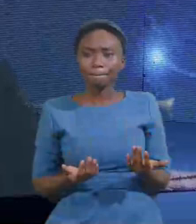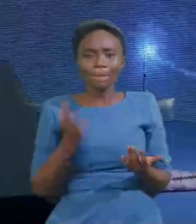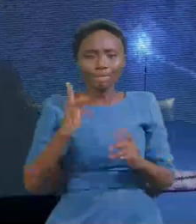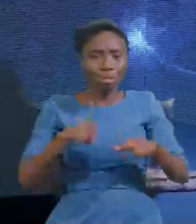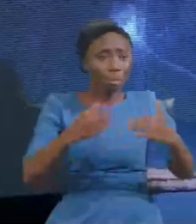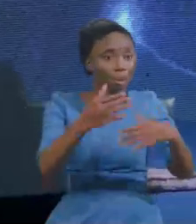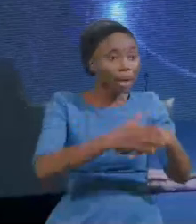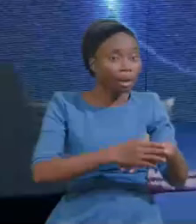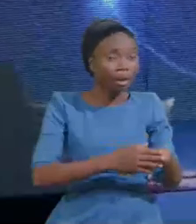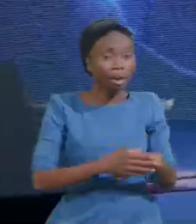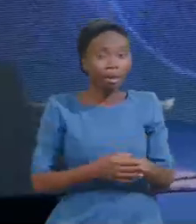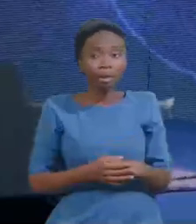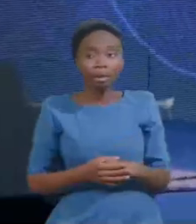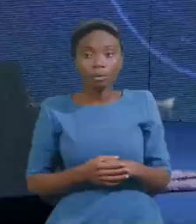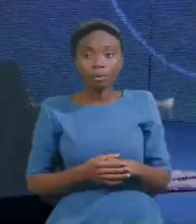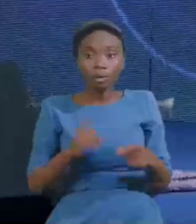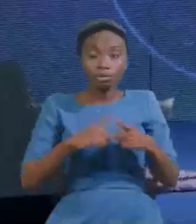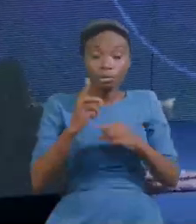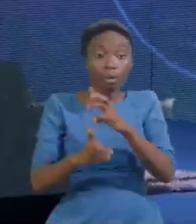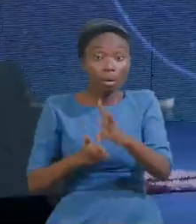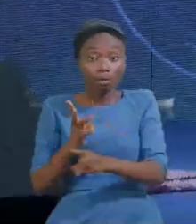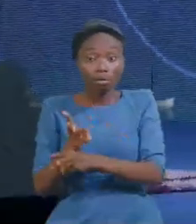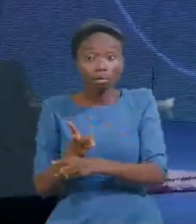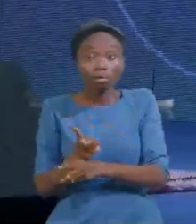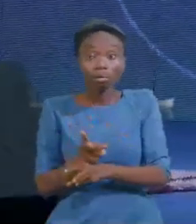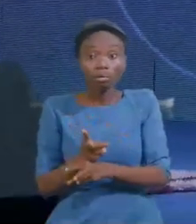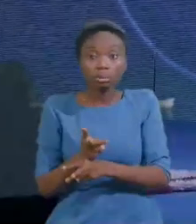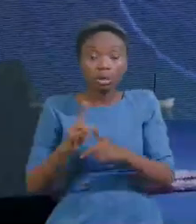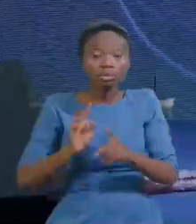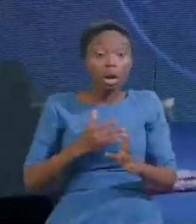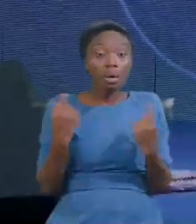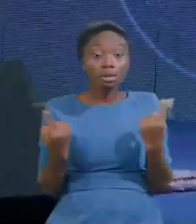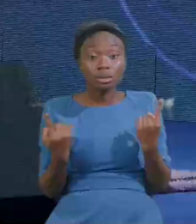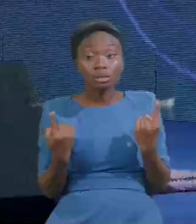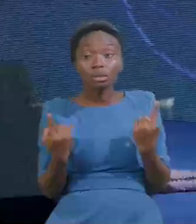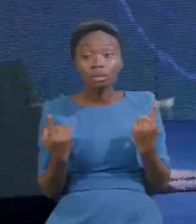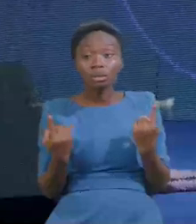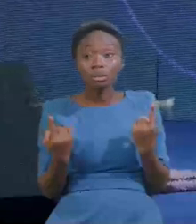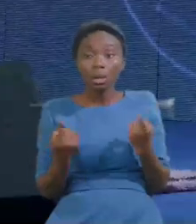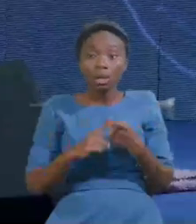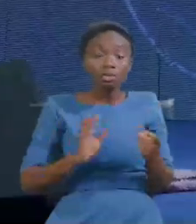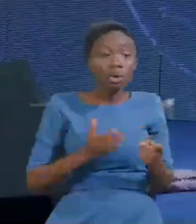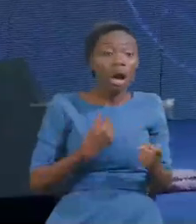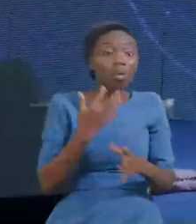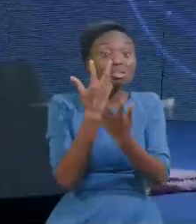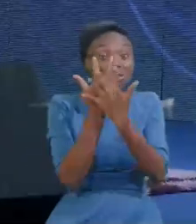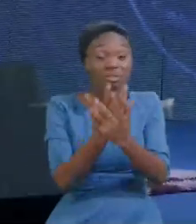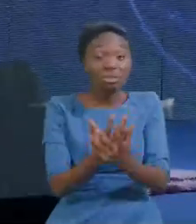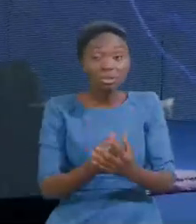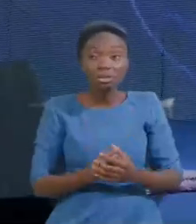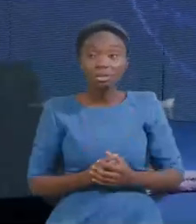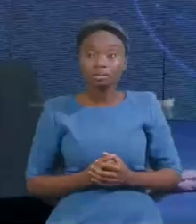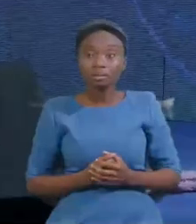Où est-ce qu'il faut aller? Est-ce qu'il faut faire demi-tour vers le monde, à nos